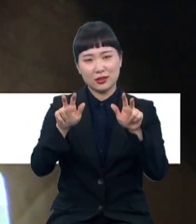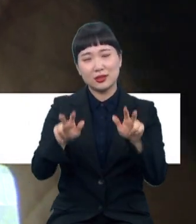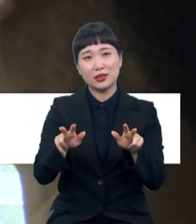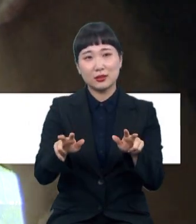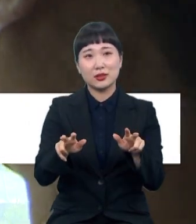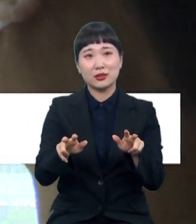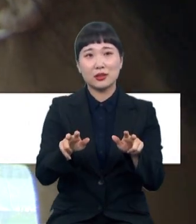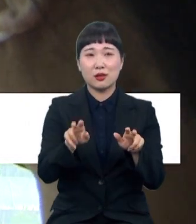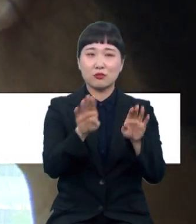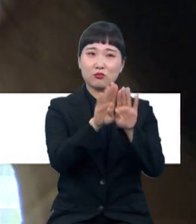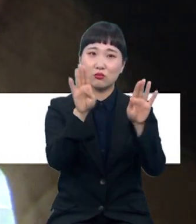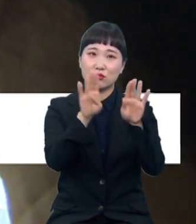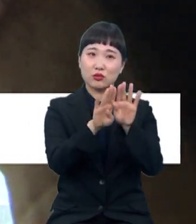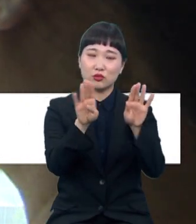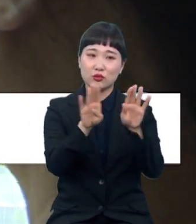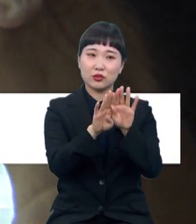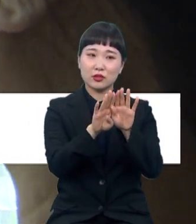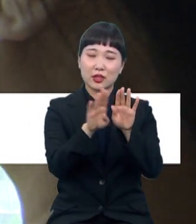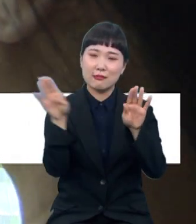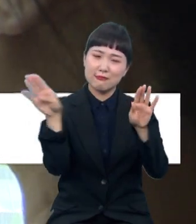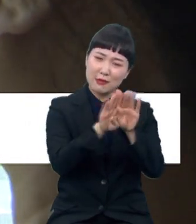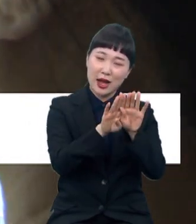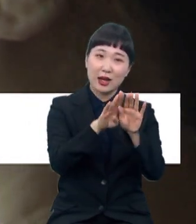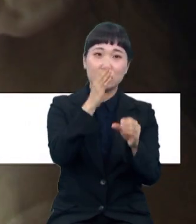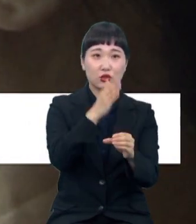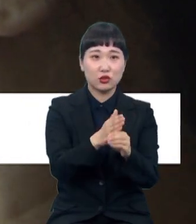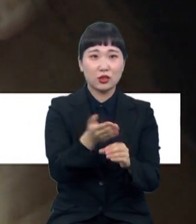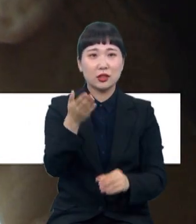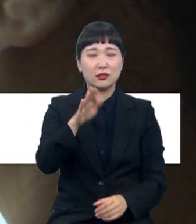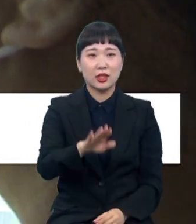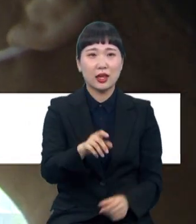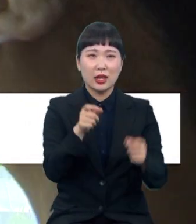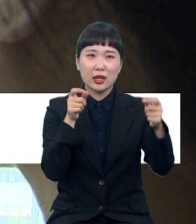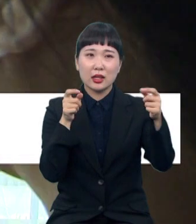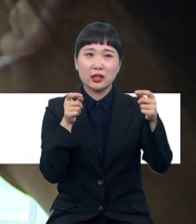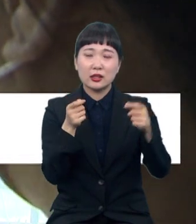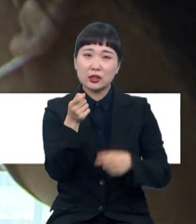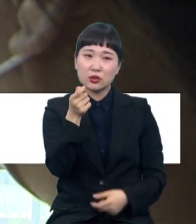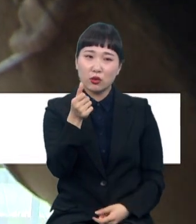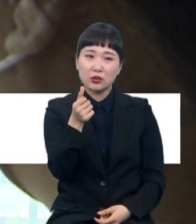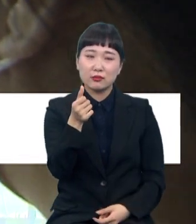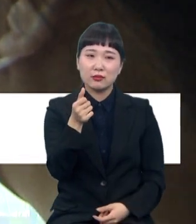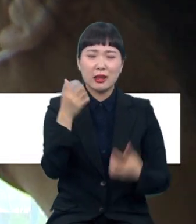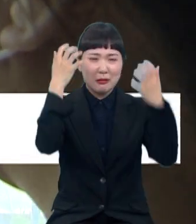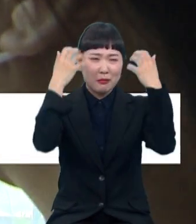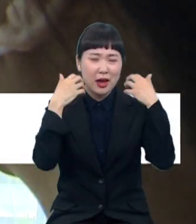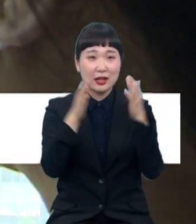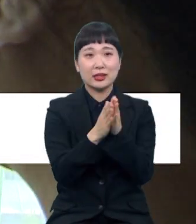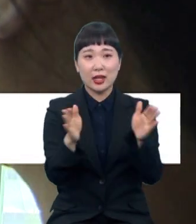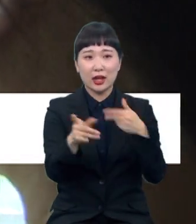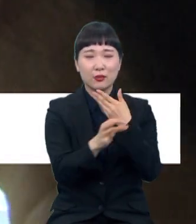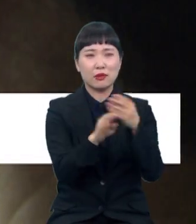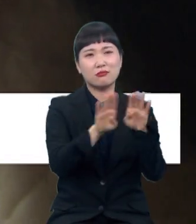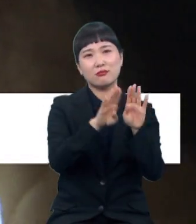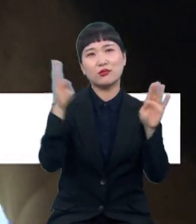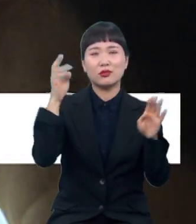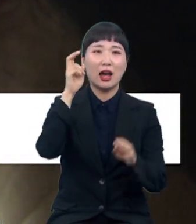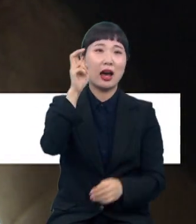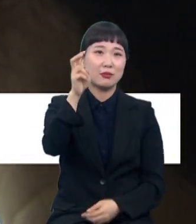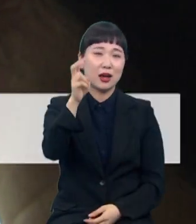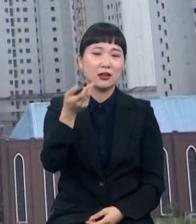문을 조금씩 닫아놓고 살지만 조금 더 있어 보세요. 그럼 문 열고 잘 텐데 그럼 문도 못 열고